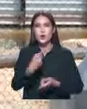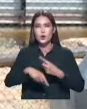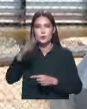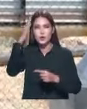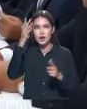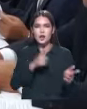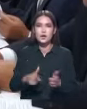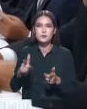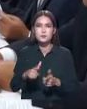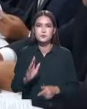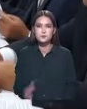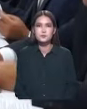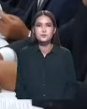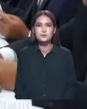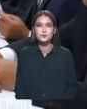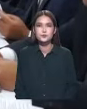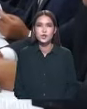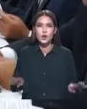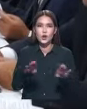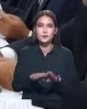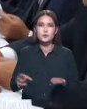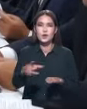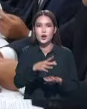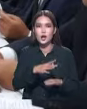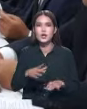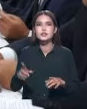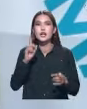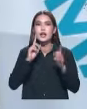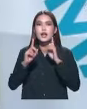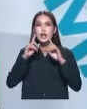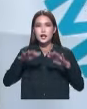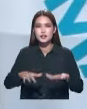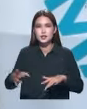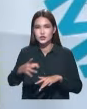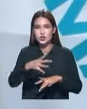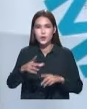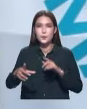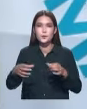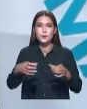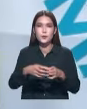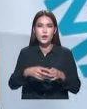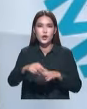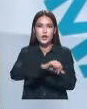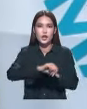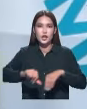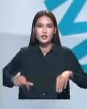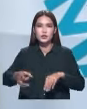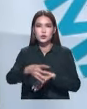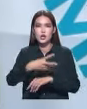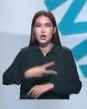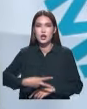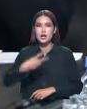подготовить предложение. Кроме того, в регионе прошло выездное совещание Республиканского совета. На территории